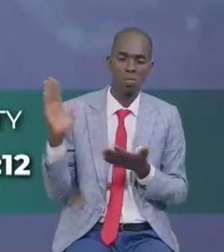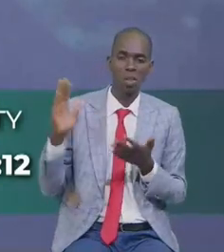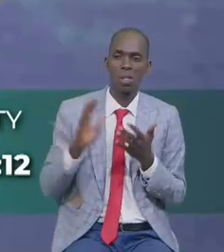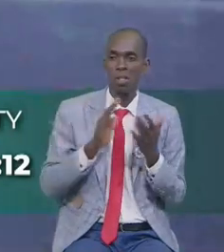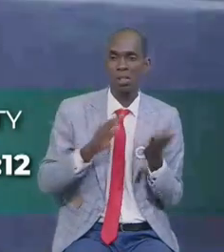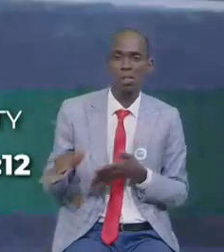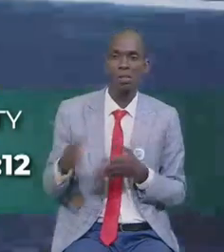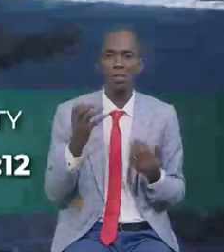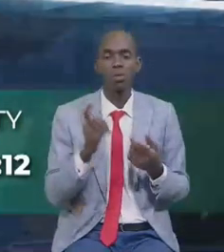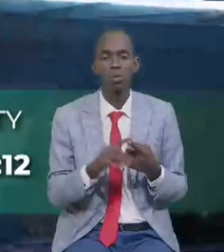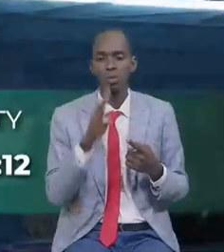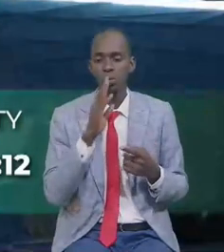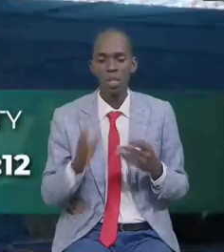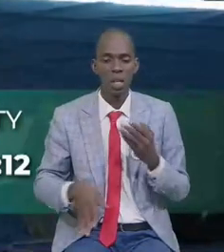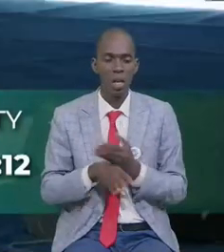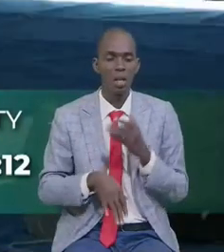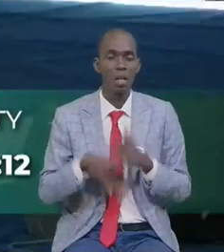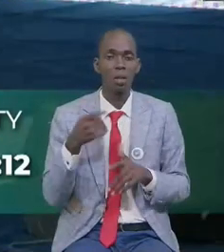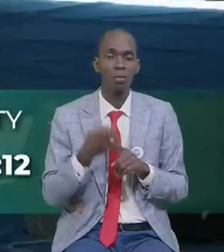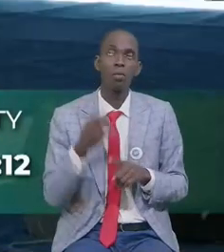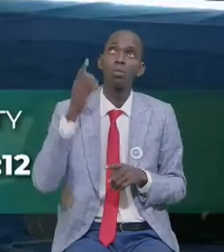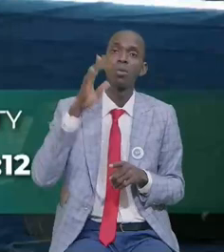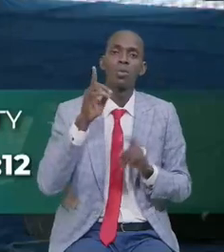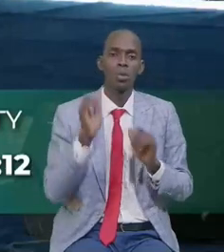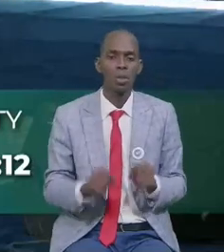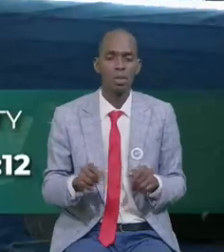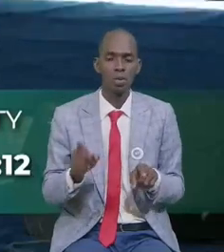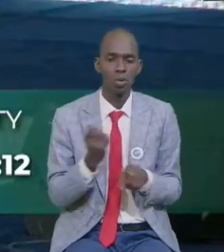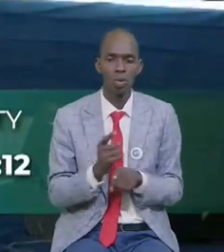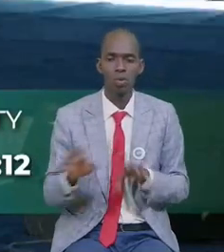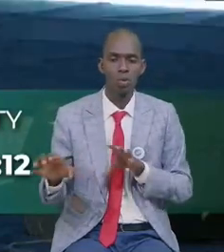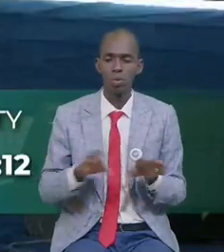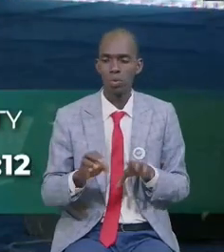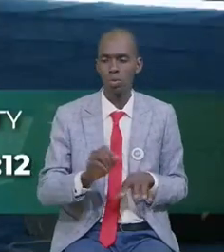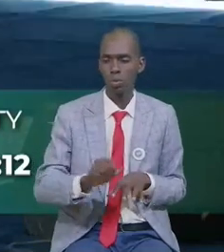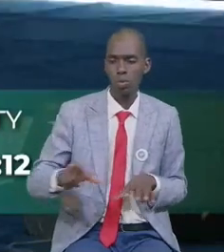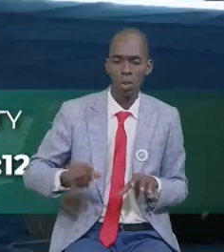veux être chassé du Seigneur, tu peux semer n'importe comment.